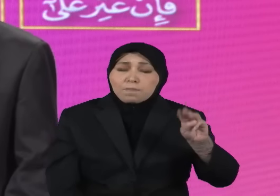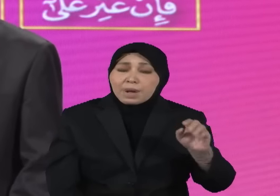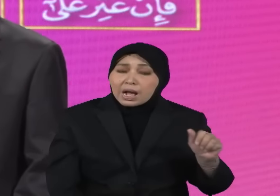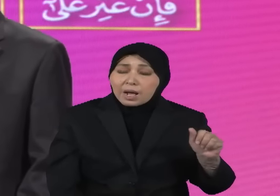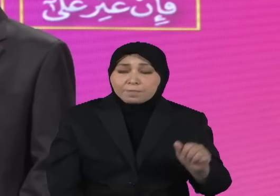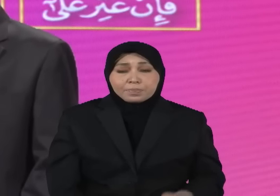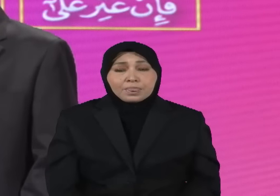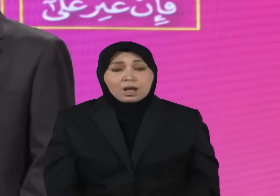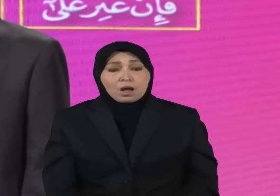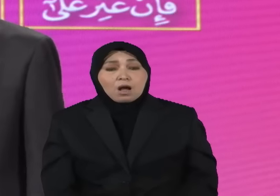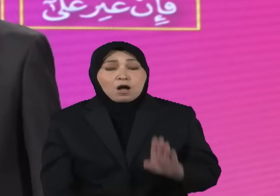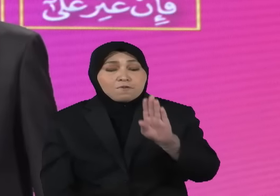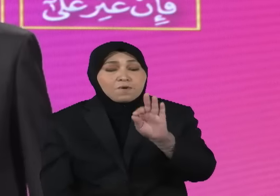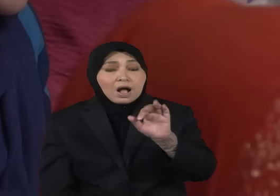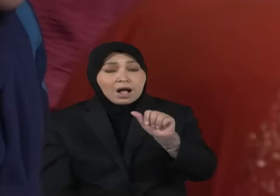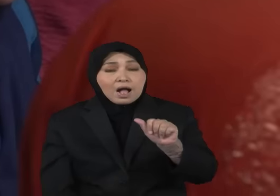maqamahuma.